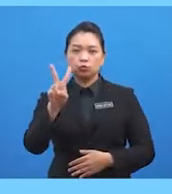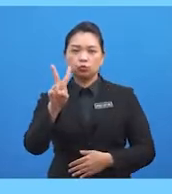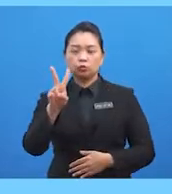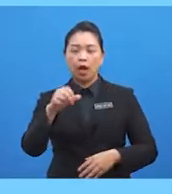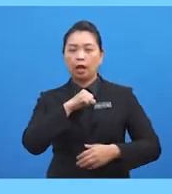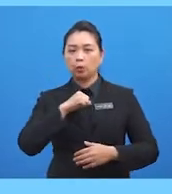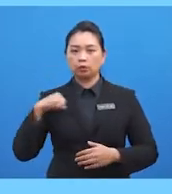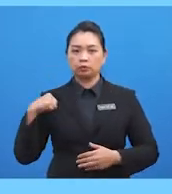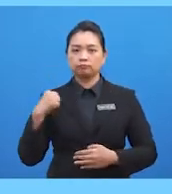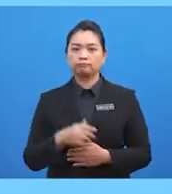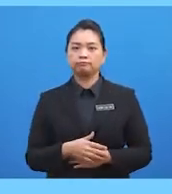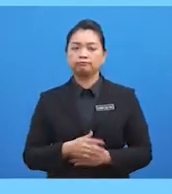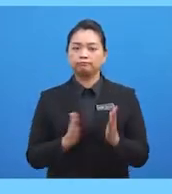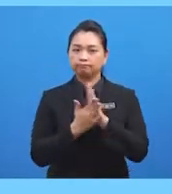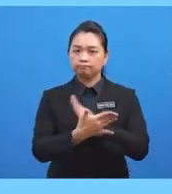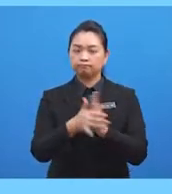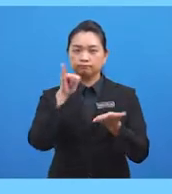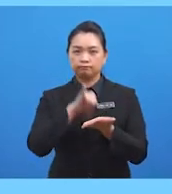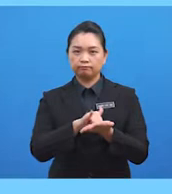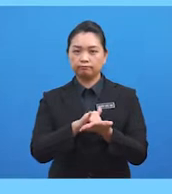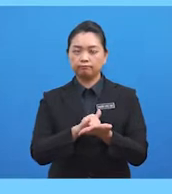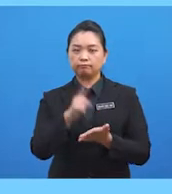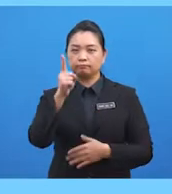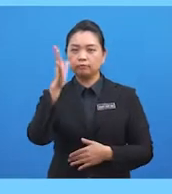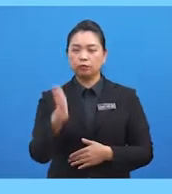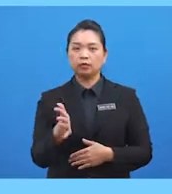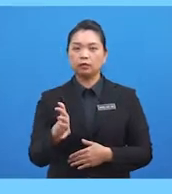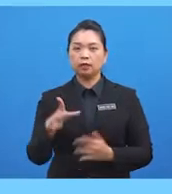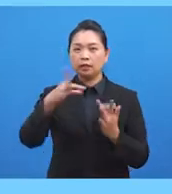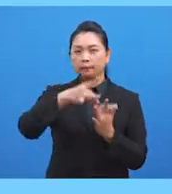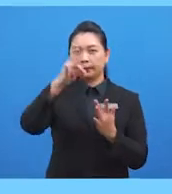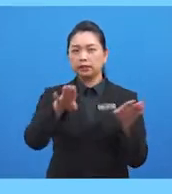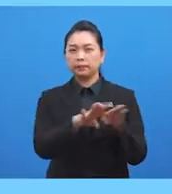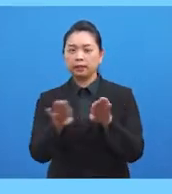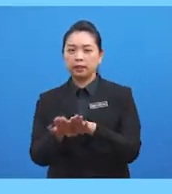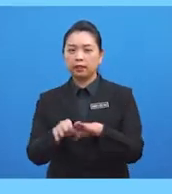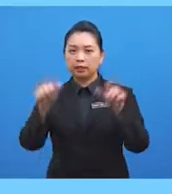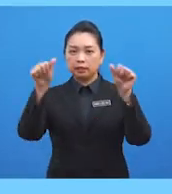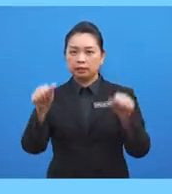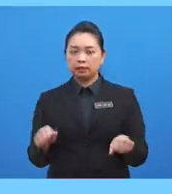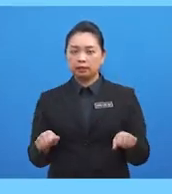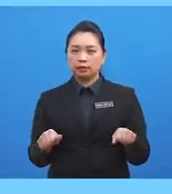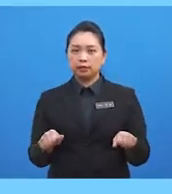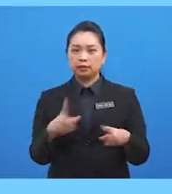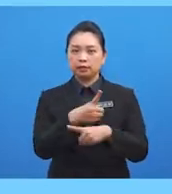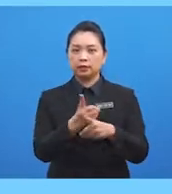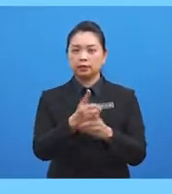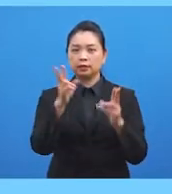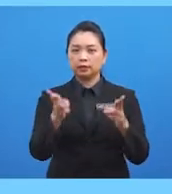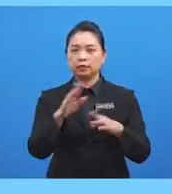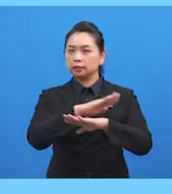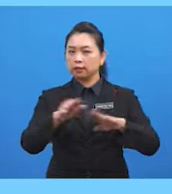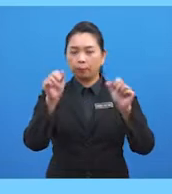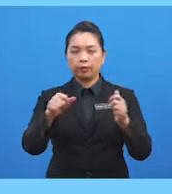keanggotaan. Oleh yang demikian, seorang yang dipilih sebagai ahli Dewan Rakyat tidak boleh dilantik